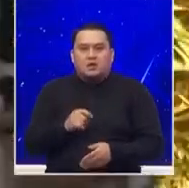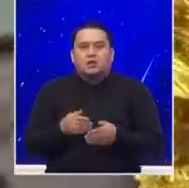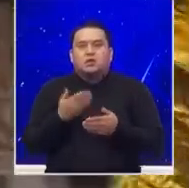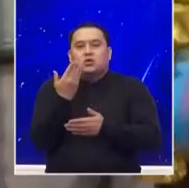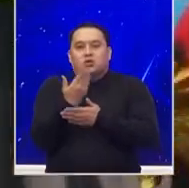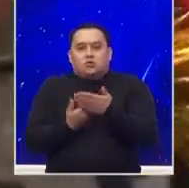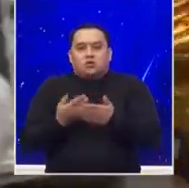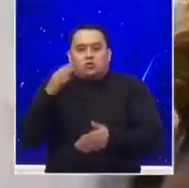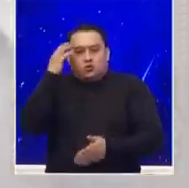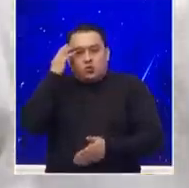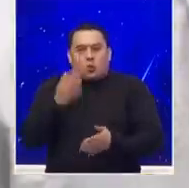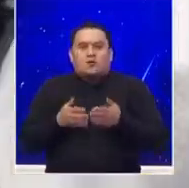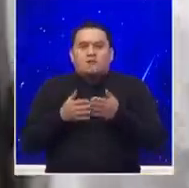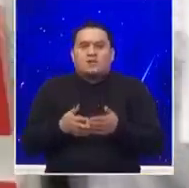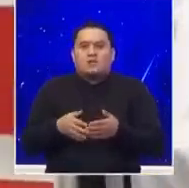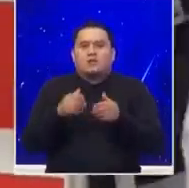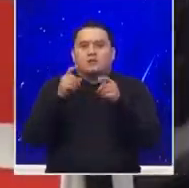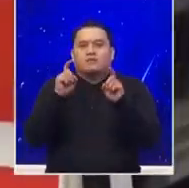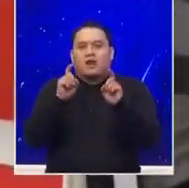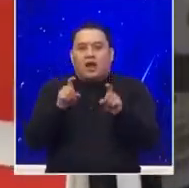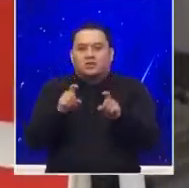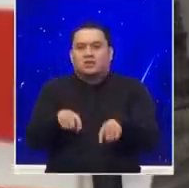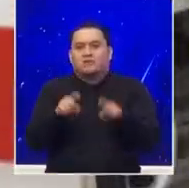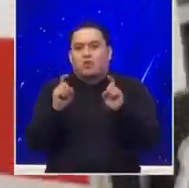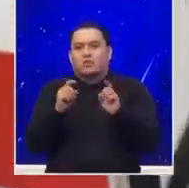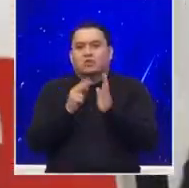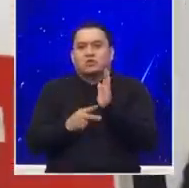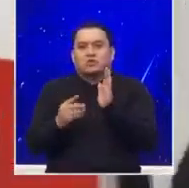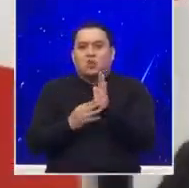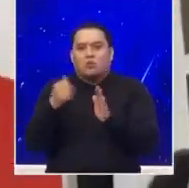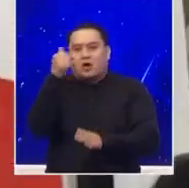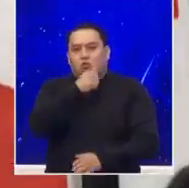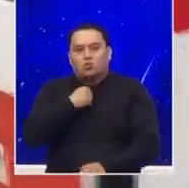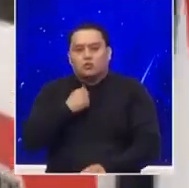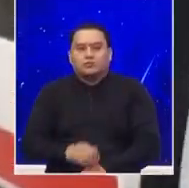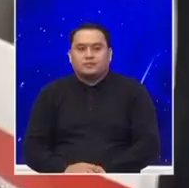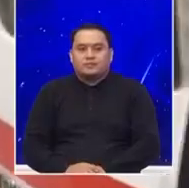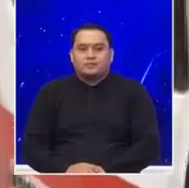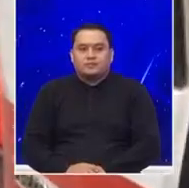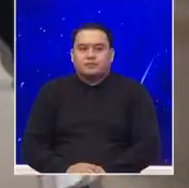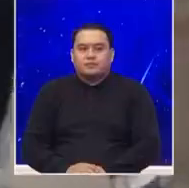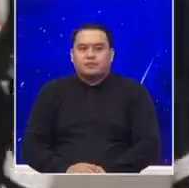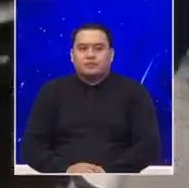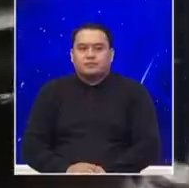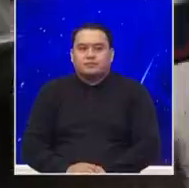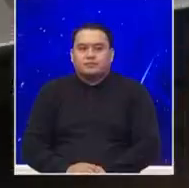Затонувший в Черном море сухогруз был снят с регистрации в России в 1997 году.